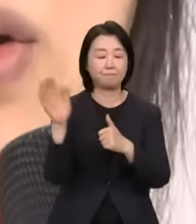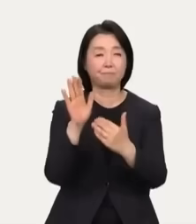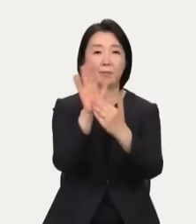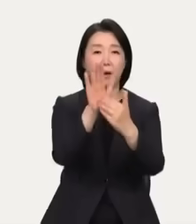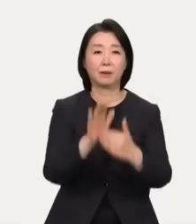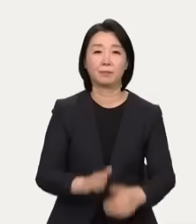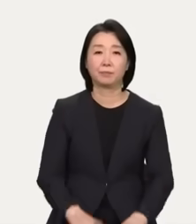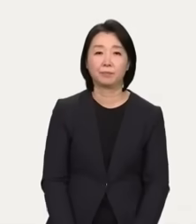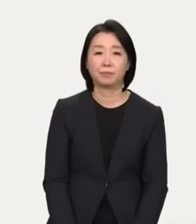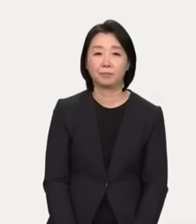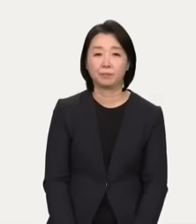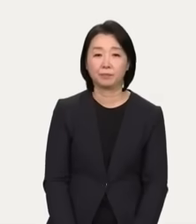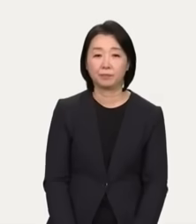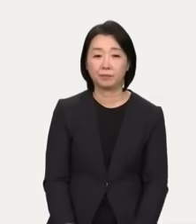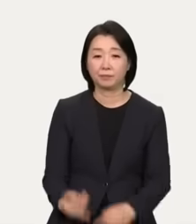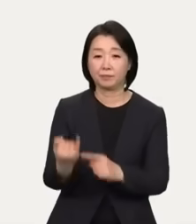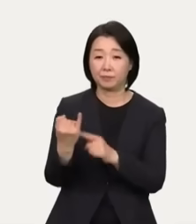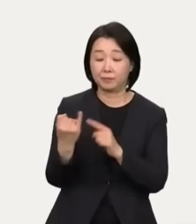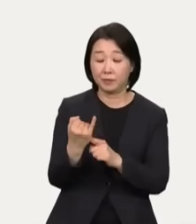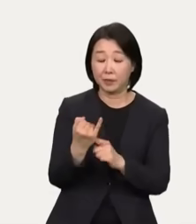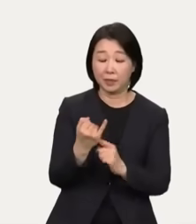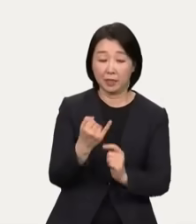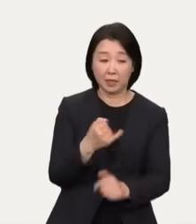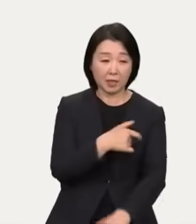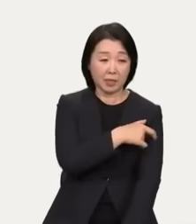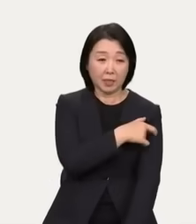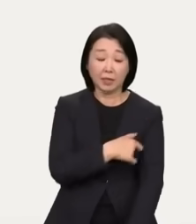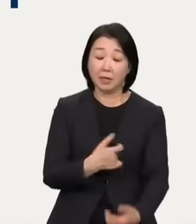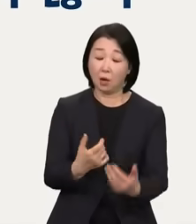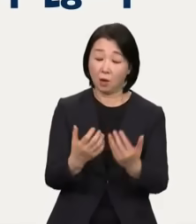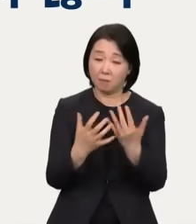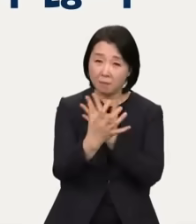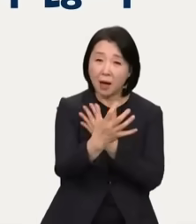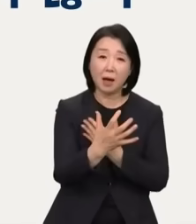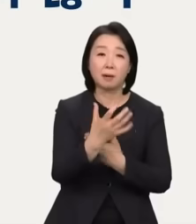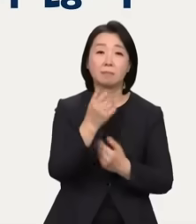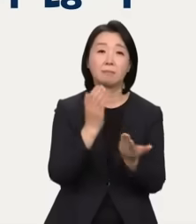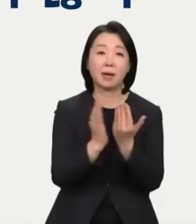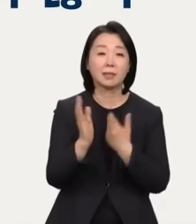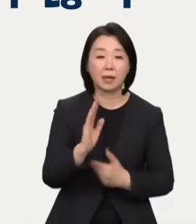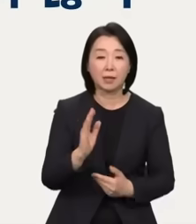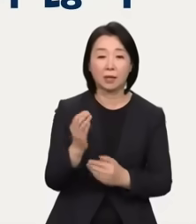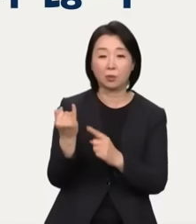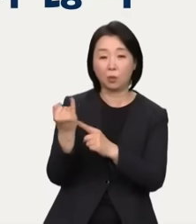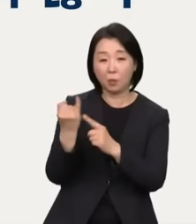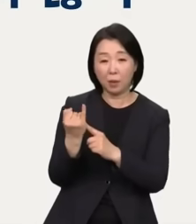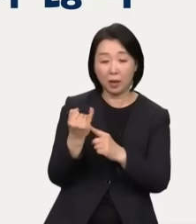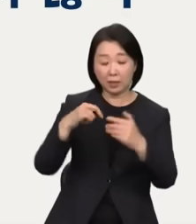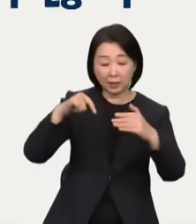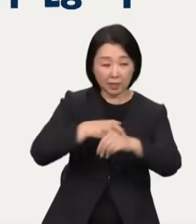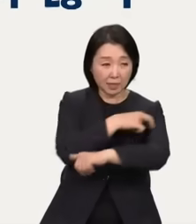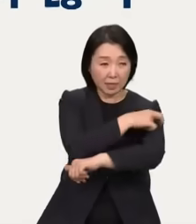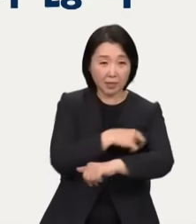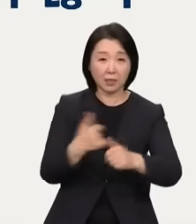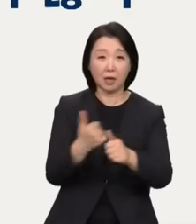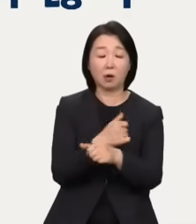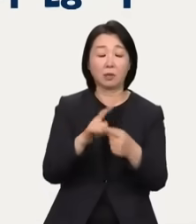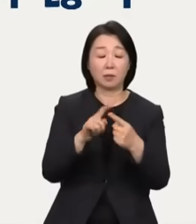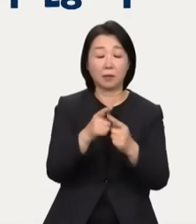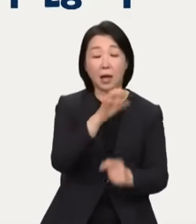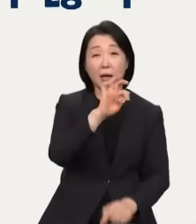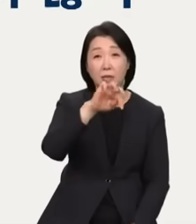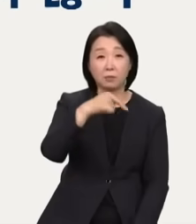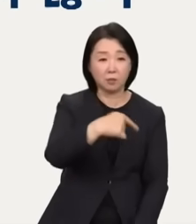나섰습니다. 민 대표는 이사회 소집 절차가 적법하지 않고 어도어 대표와 사내 이사진 교체에 대한 하이브의 요구